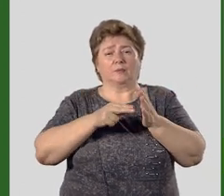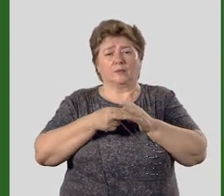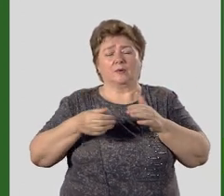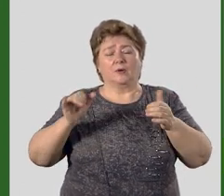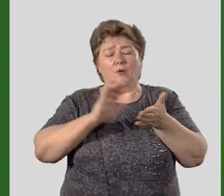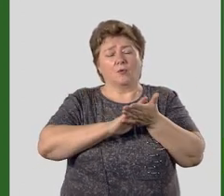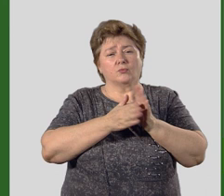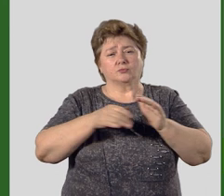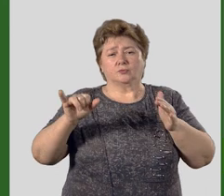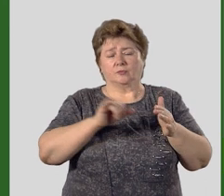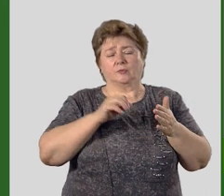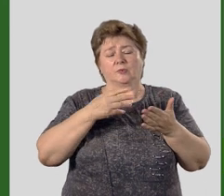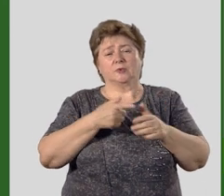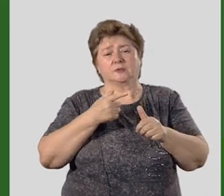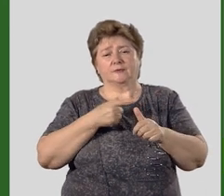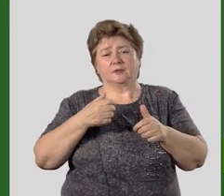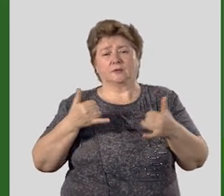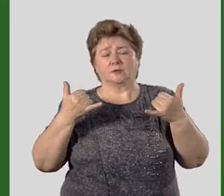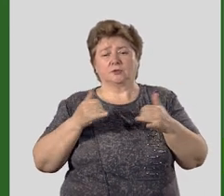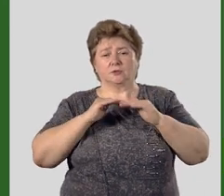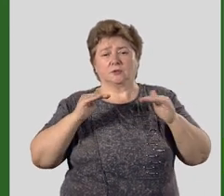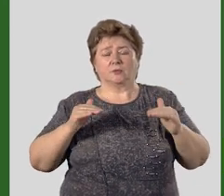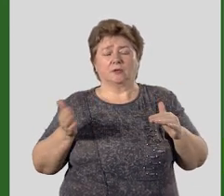условным обозначениям. А теперь,